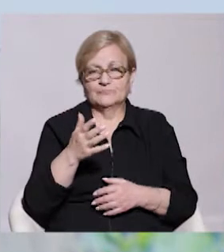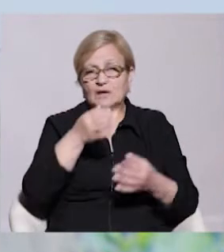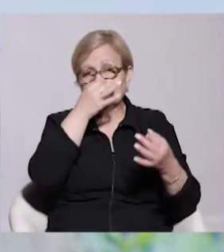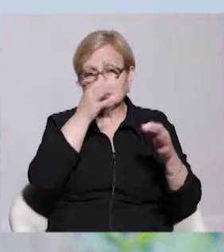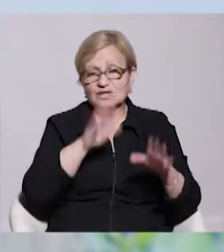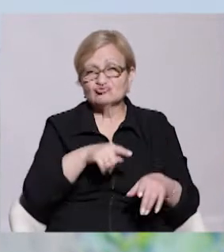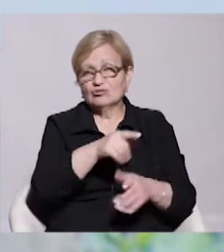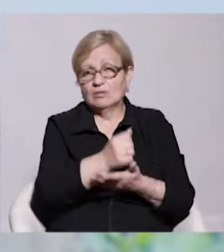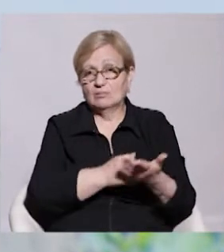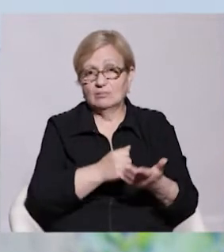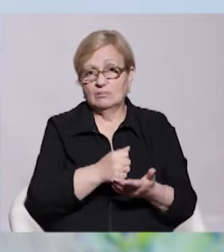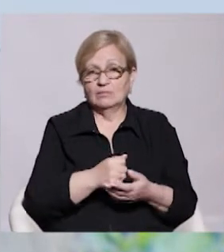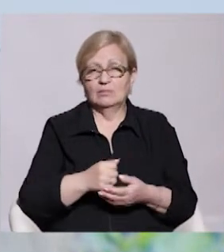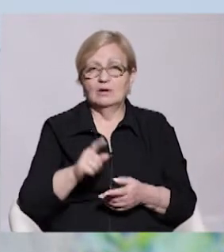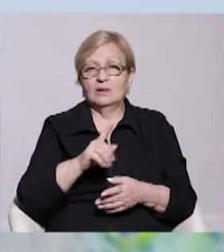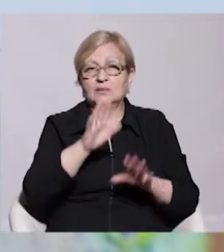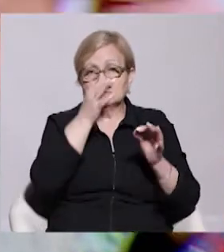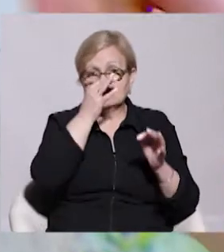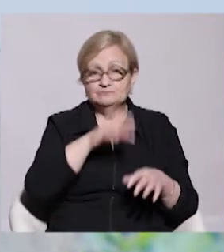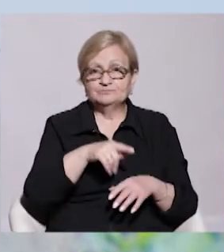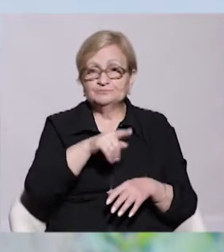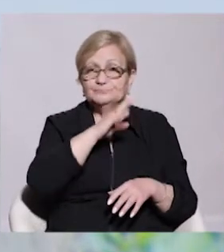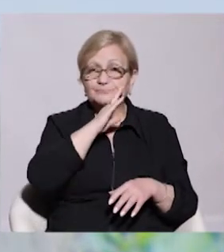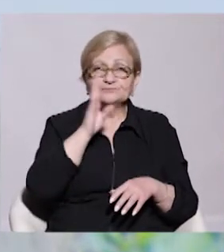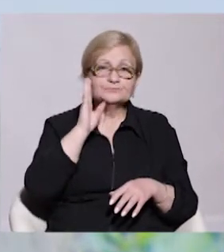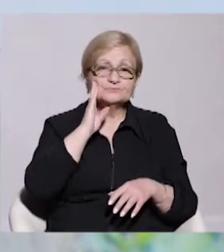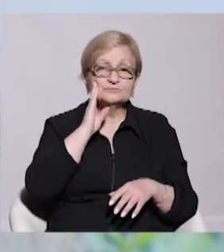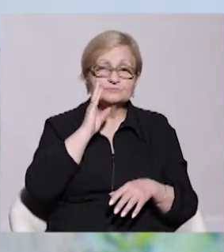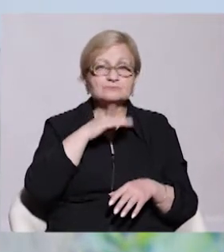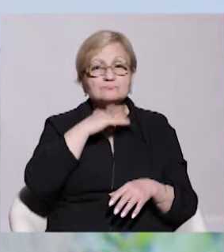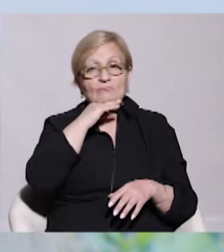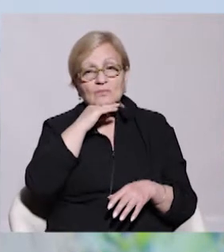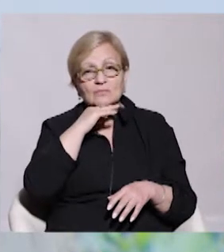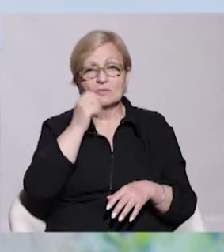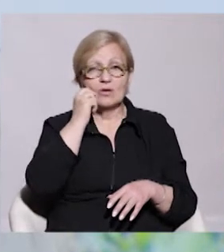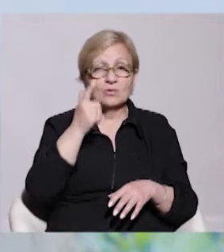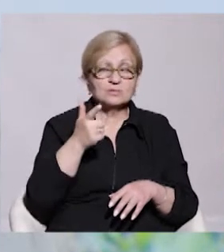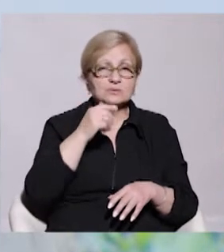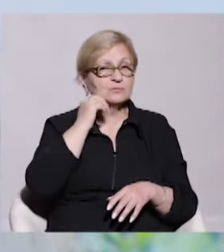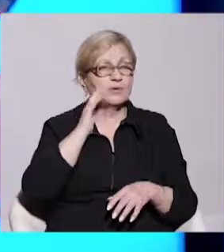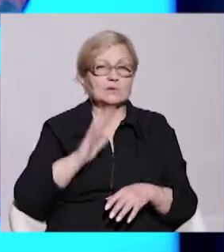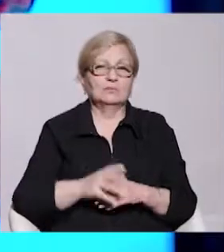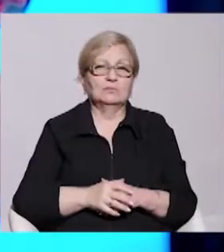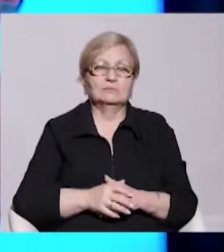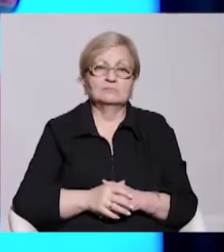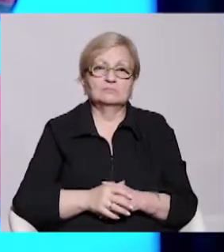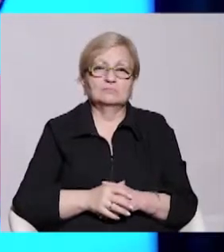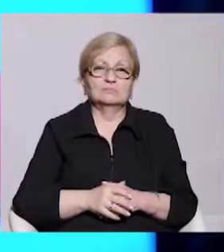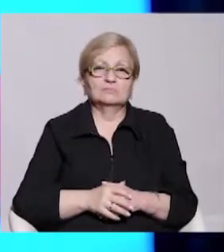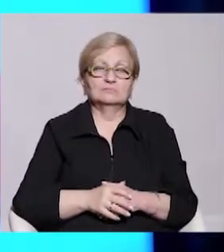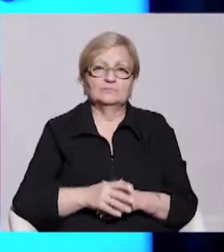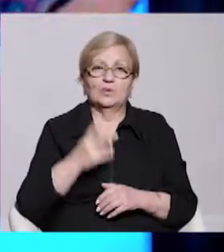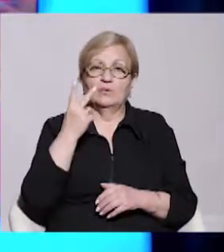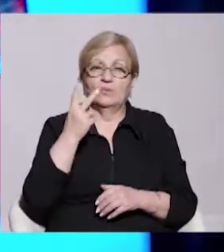დარჩა მარაკში და აი რაც დარჩა, ის დედა პანდას ეყოფა თუ არა ორი დღის განმავლობაში. აი ესეთი კითხვები არის,